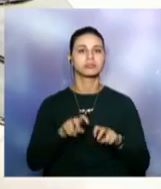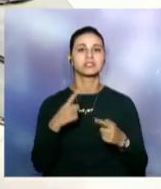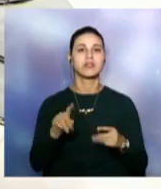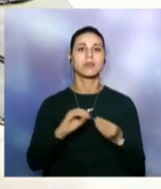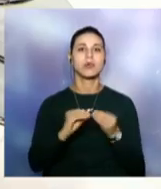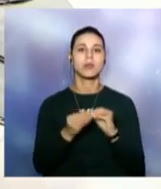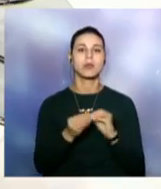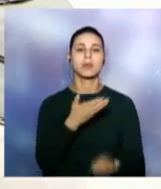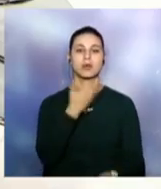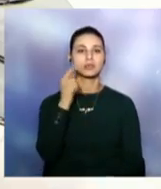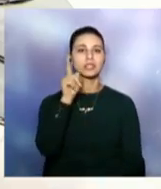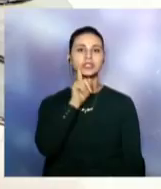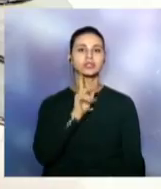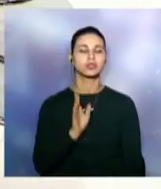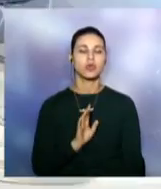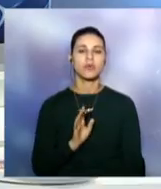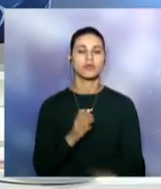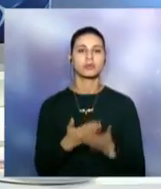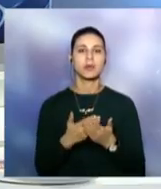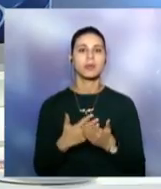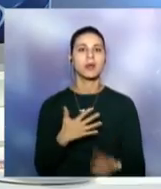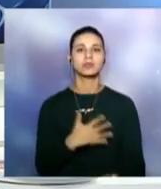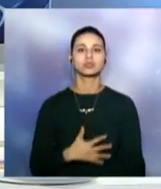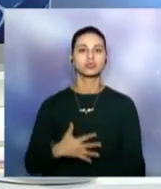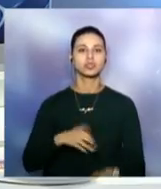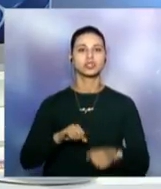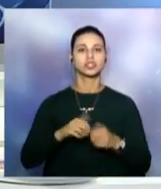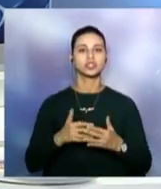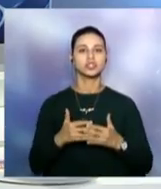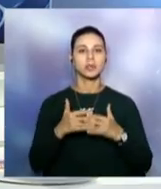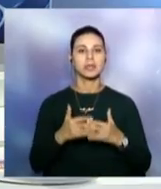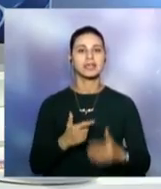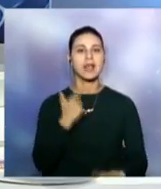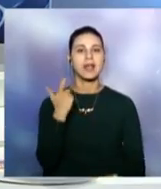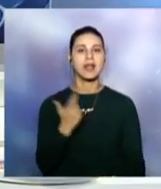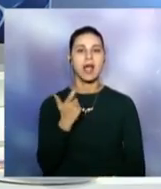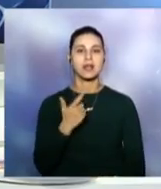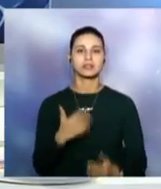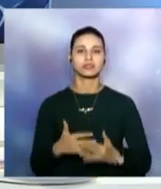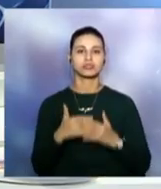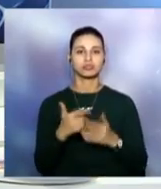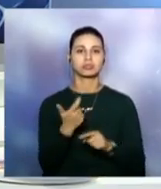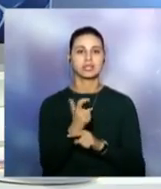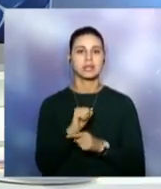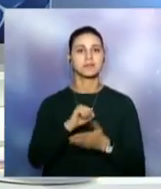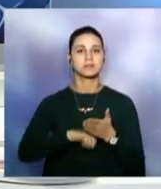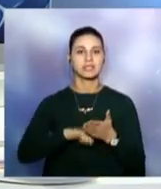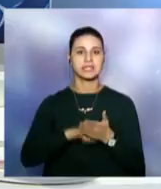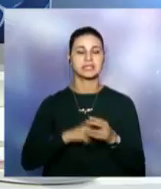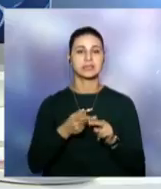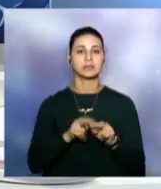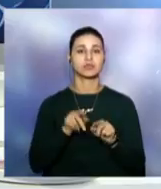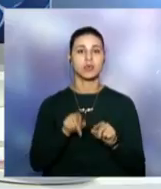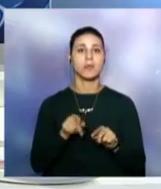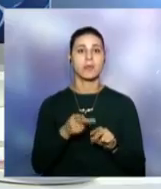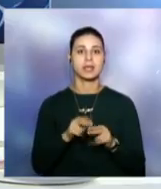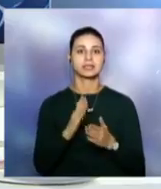აქვს, დისკომფორტის, მუცლის შებერილობის, გაძლიერებული გასწარმოქმნის მიზეზი. იმიტომ რომ ეს